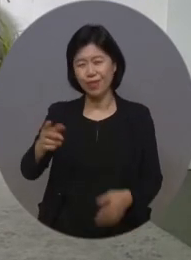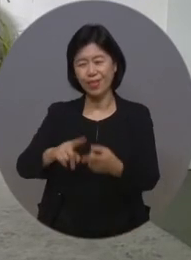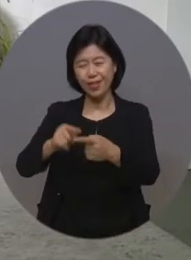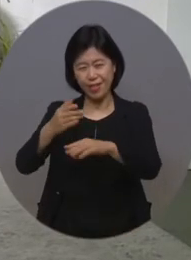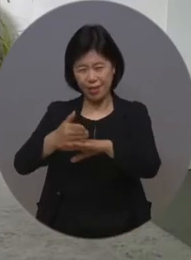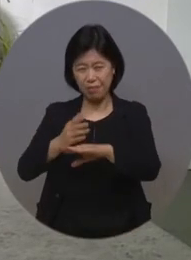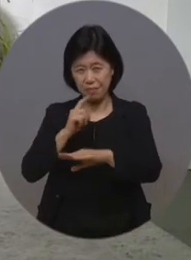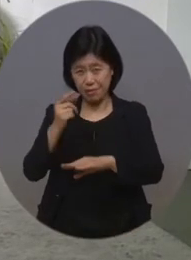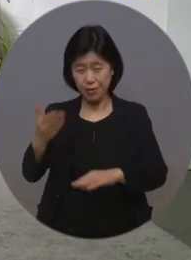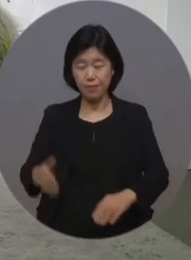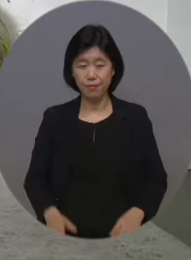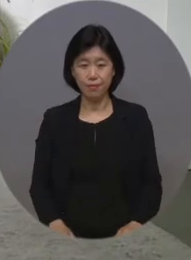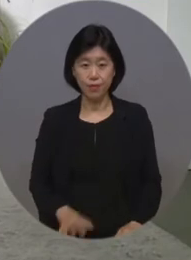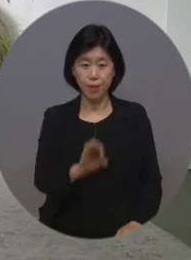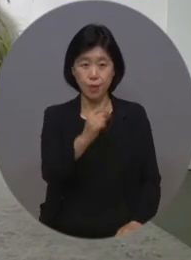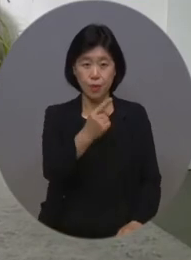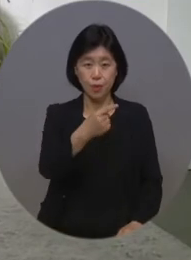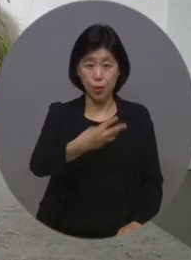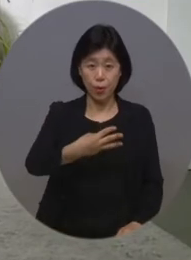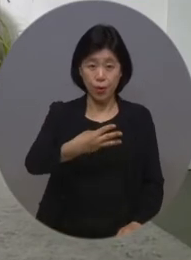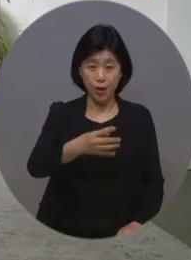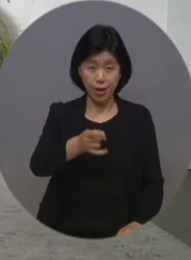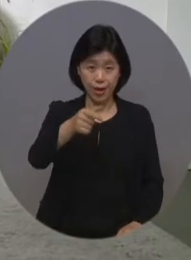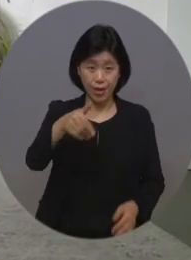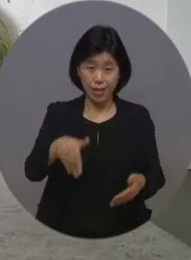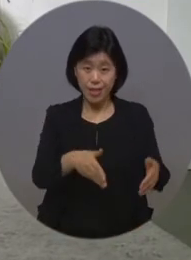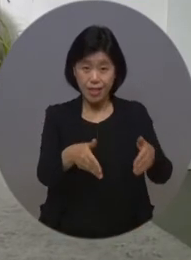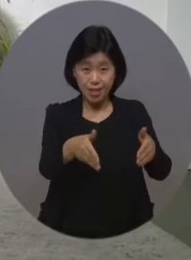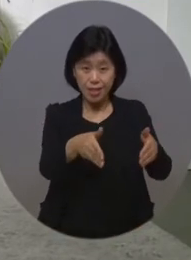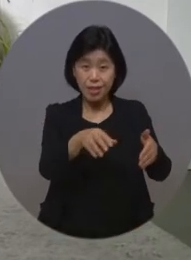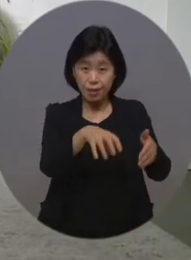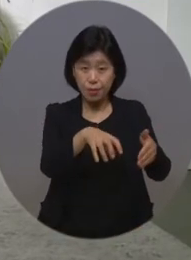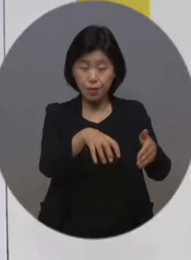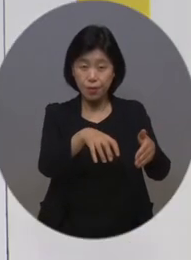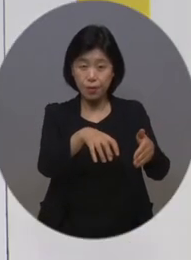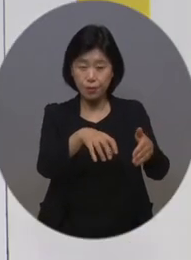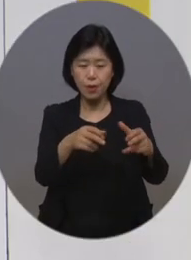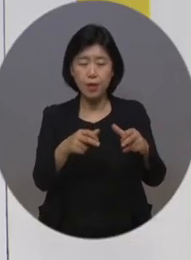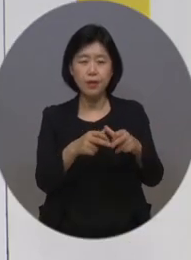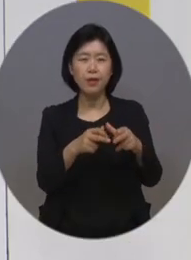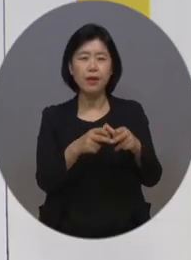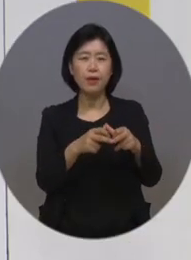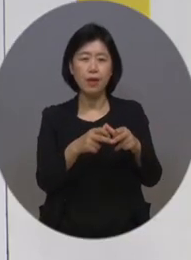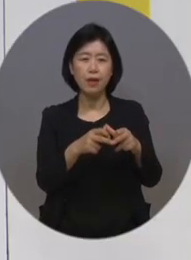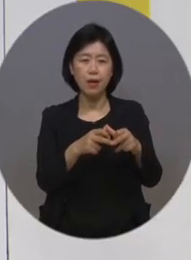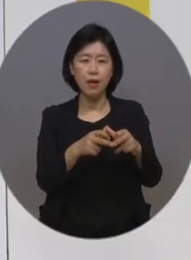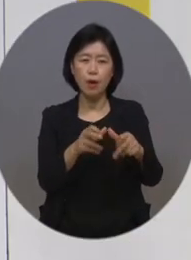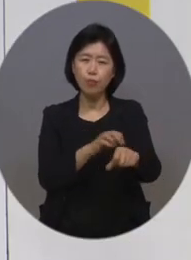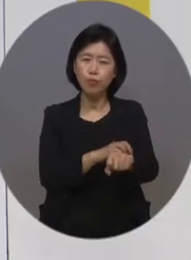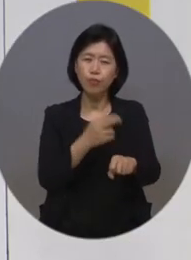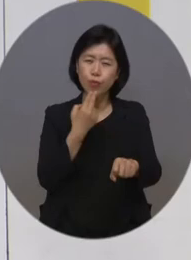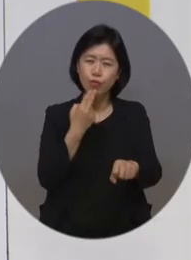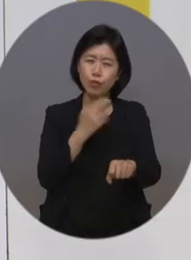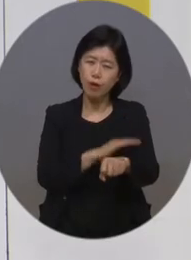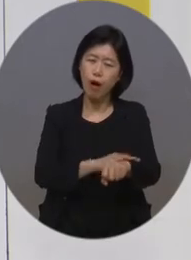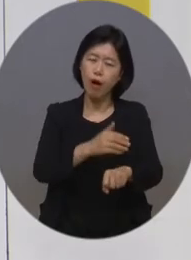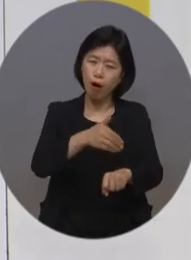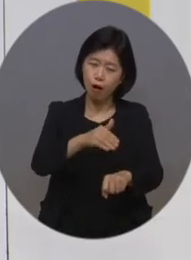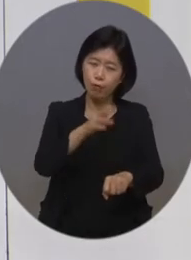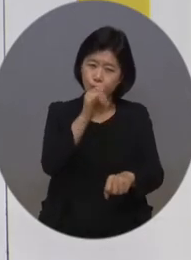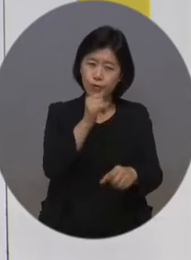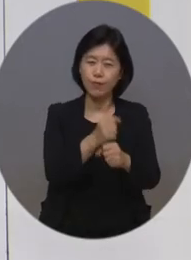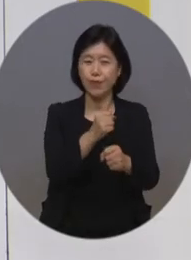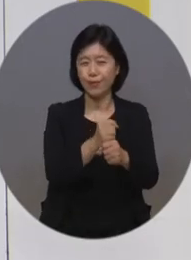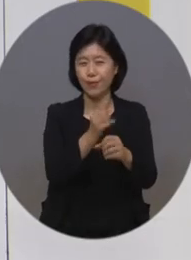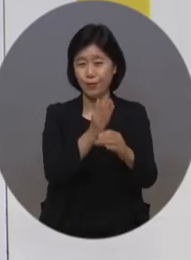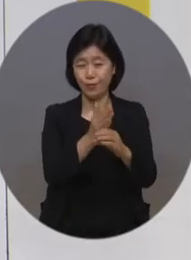올레길 같은데도 4 우리 무장의 유니버설 로 탈 수 있는 그런 시세를 만들기 위해서 노력을 하고 있고 아직 부족하긴 합니다만